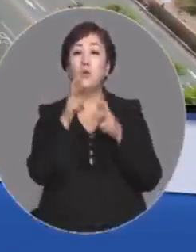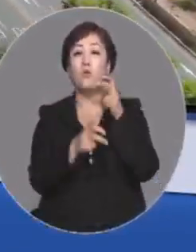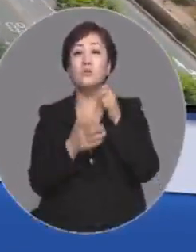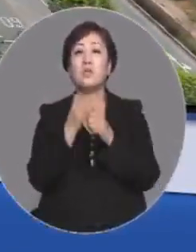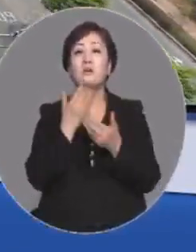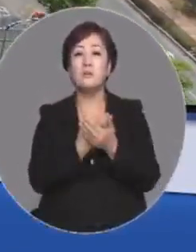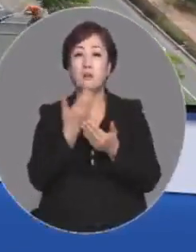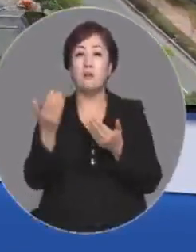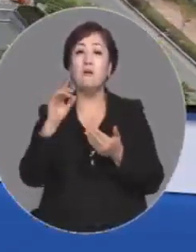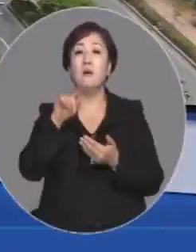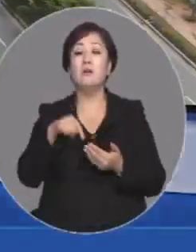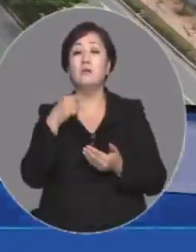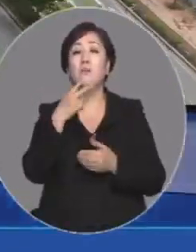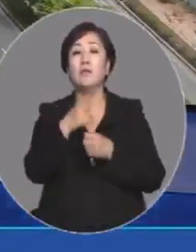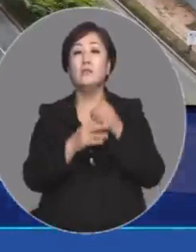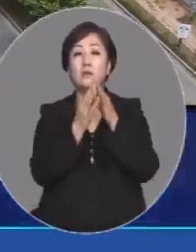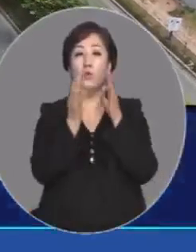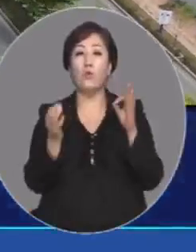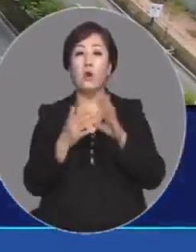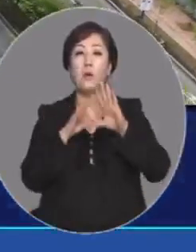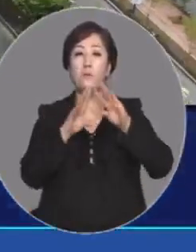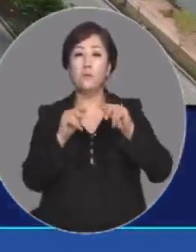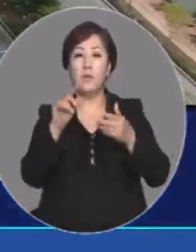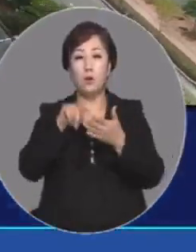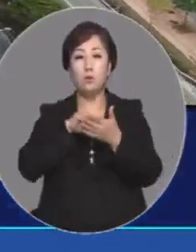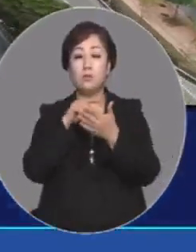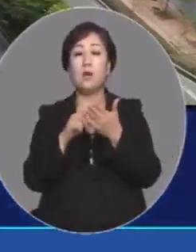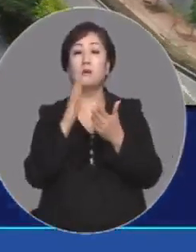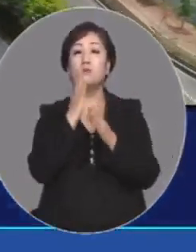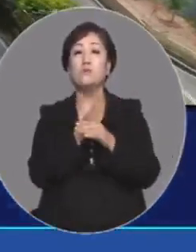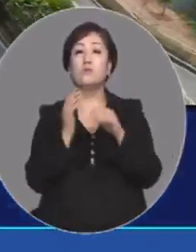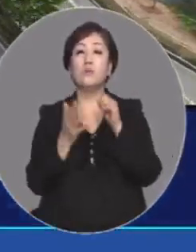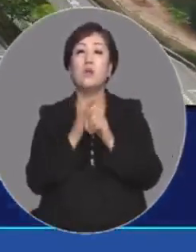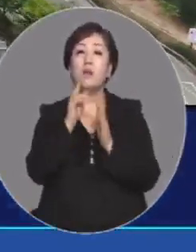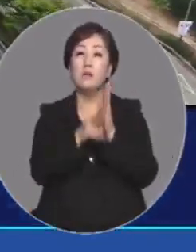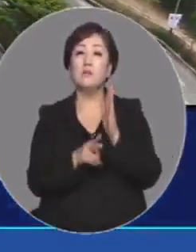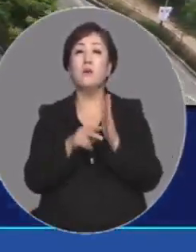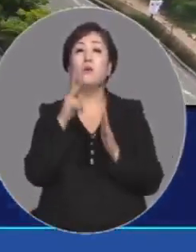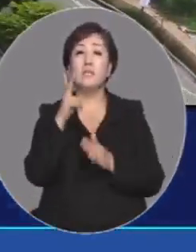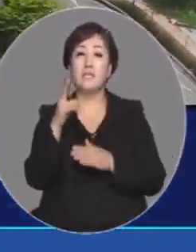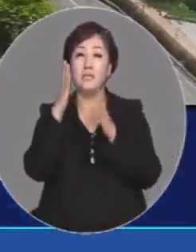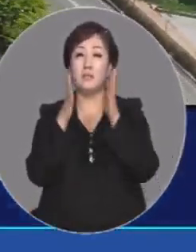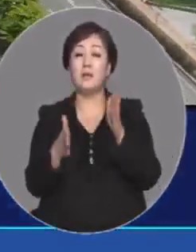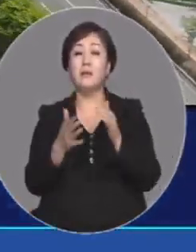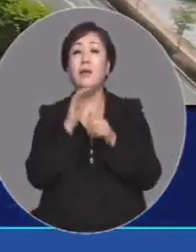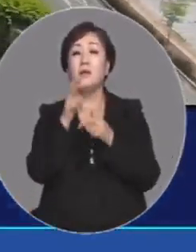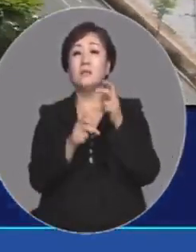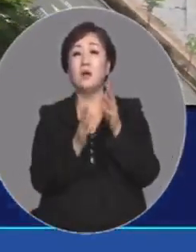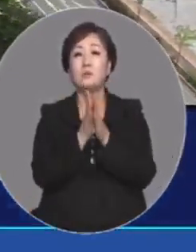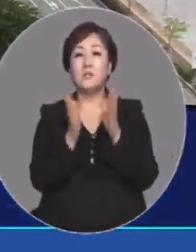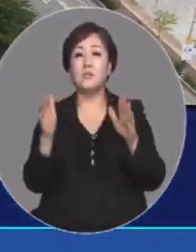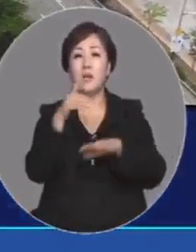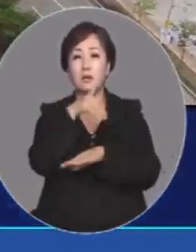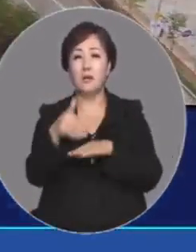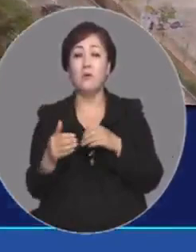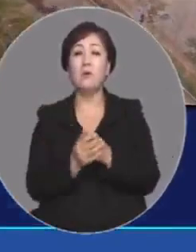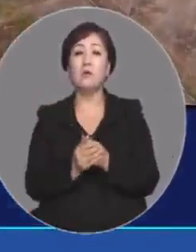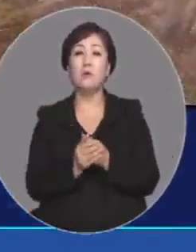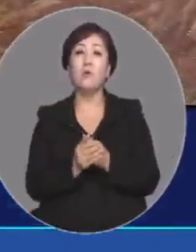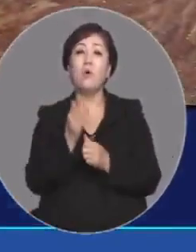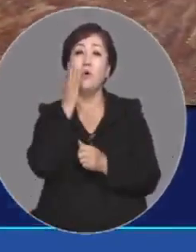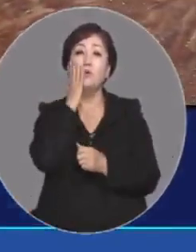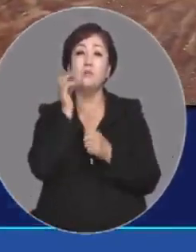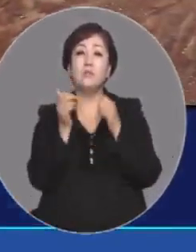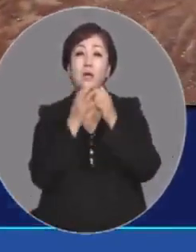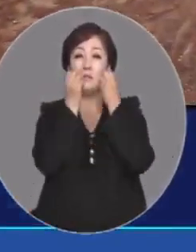2년 만에 처음으로 분양 용지가 매각됨에 따라 역세권 2단계 사업도 탄력이 붙을 전망입니다.